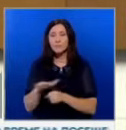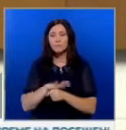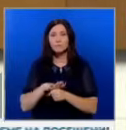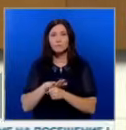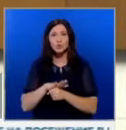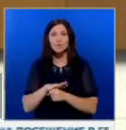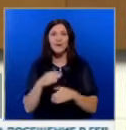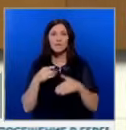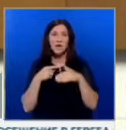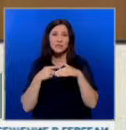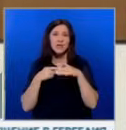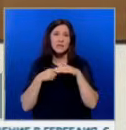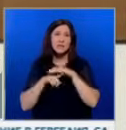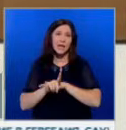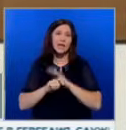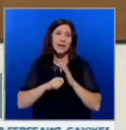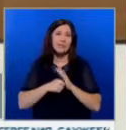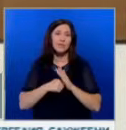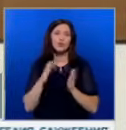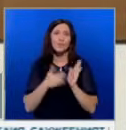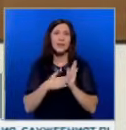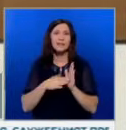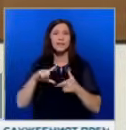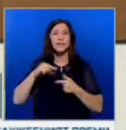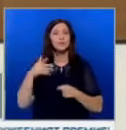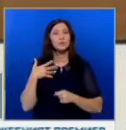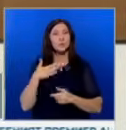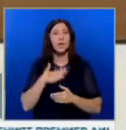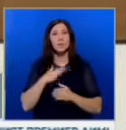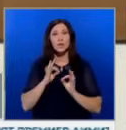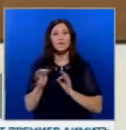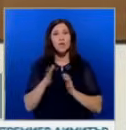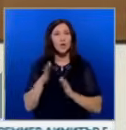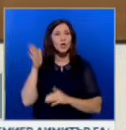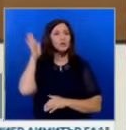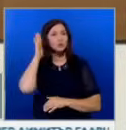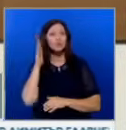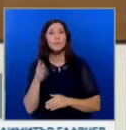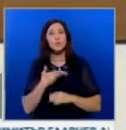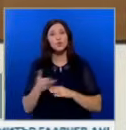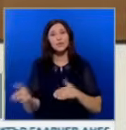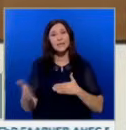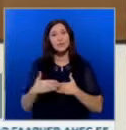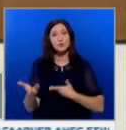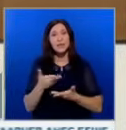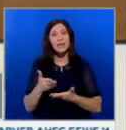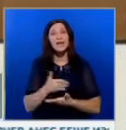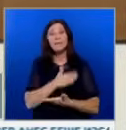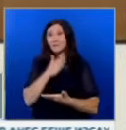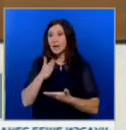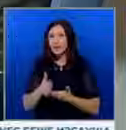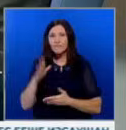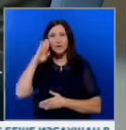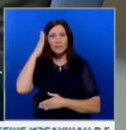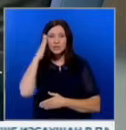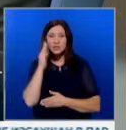секретни документи на НАТО. По искане на ИТН изслушването продължи в закрито заседание. След неговия край военният министър увери, че